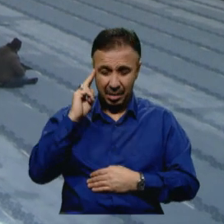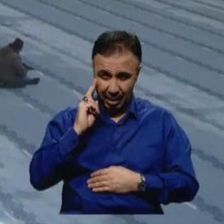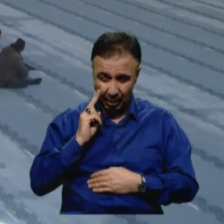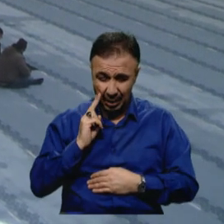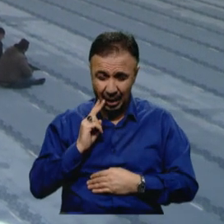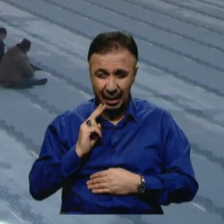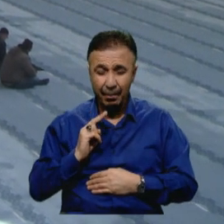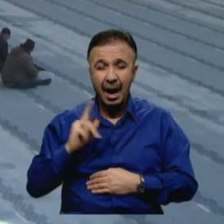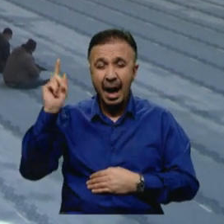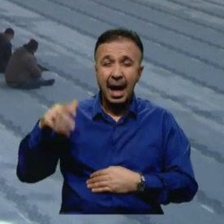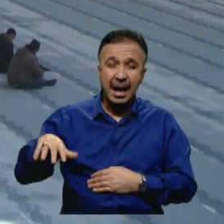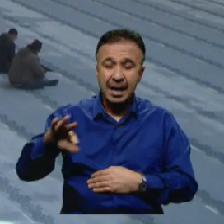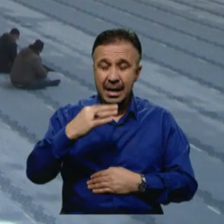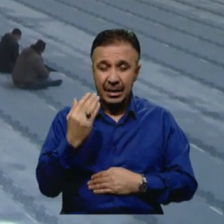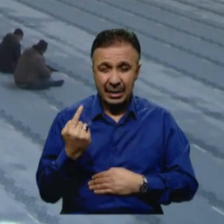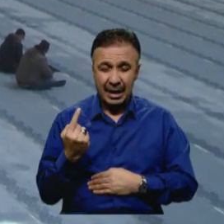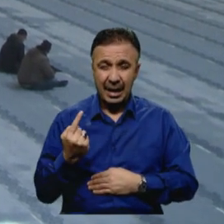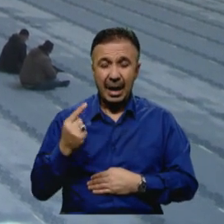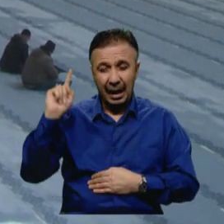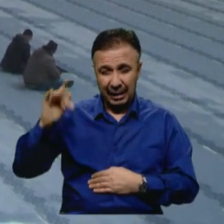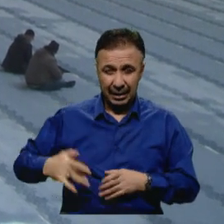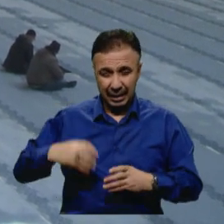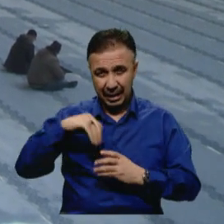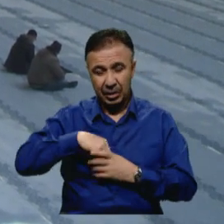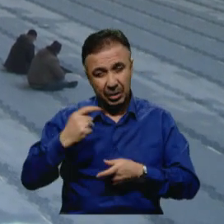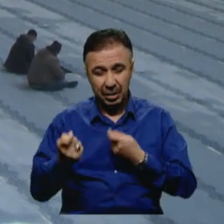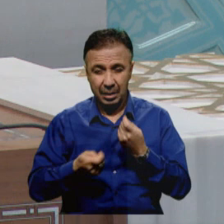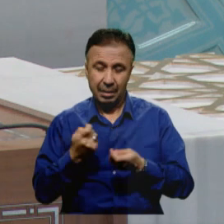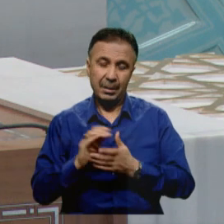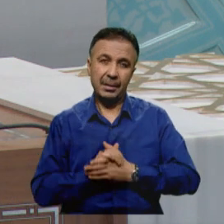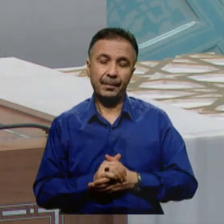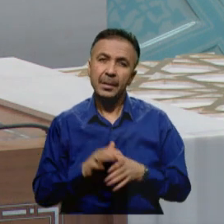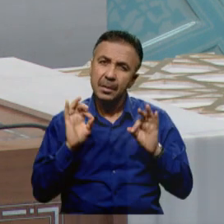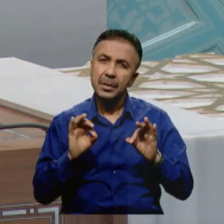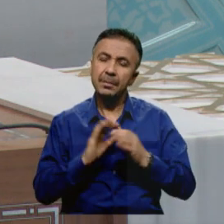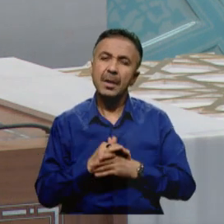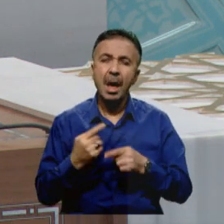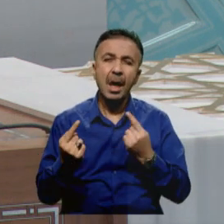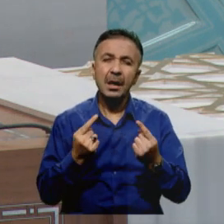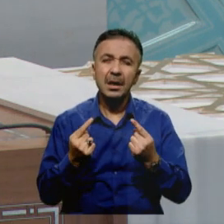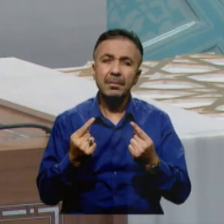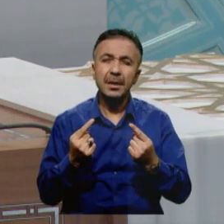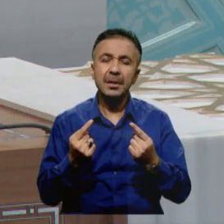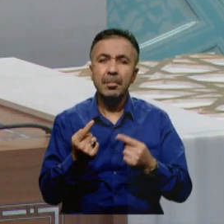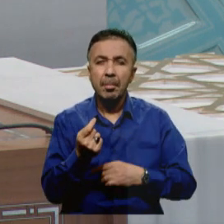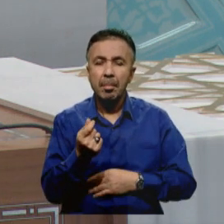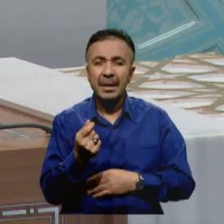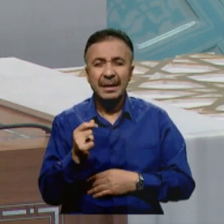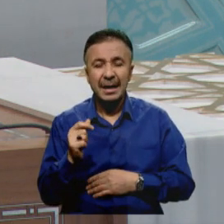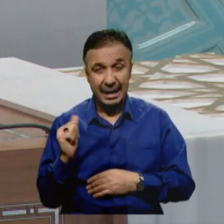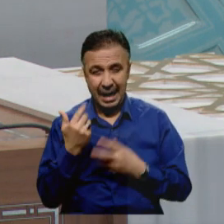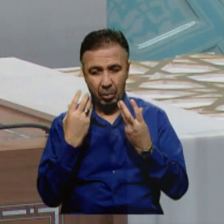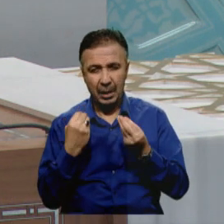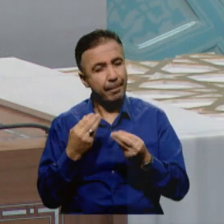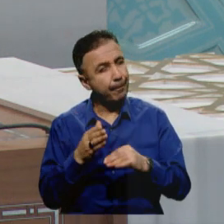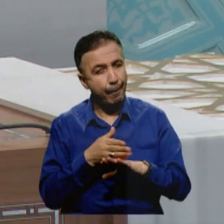yapmak ihlas ve samimiyet olarak ifade ediliyor. Şimdi herhangi bir maddi değeri olan bir